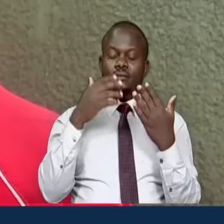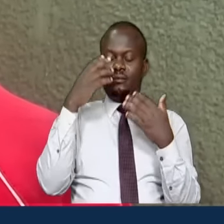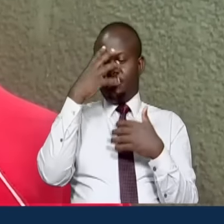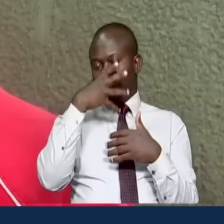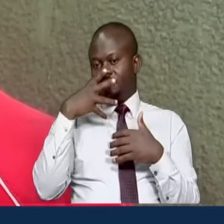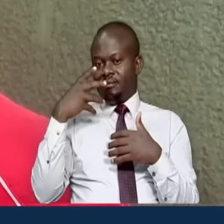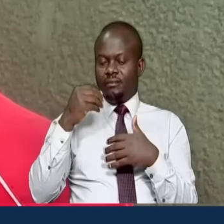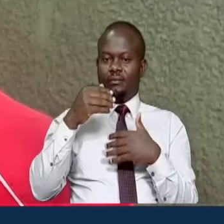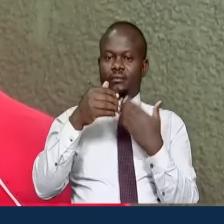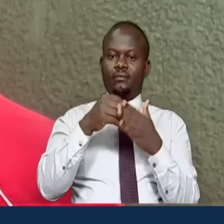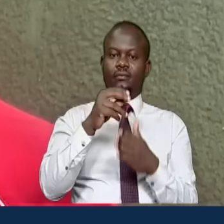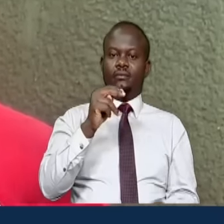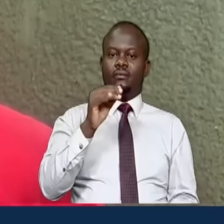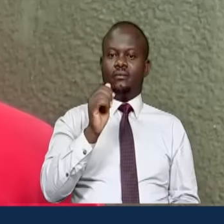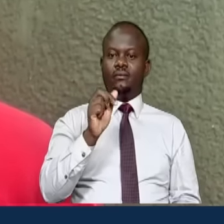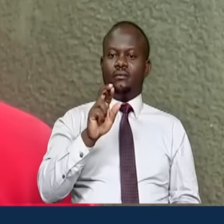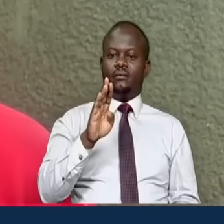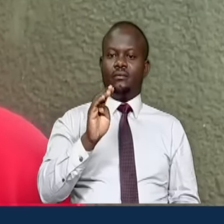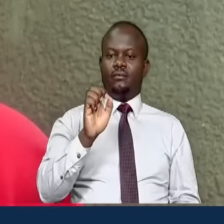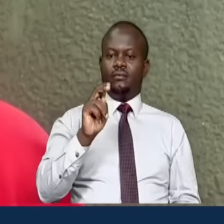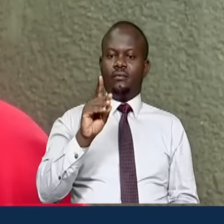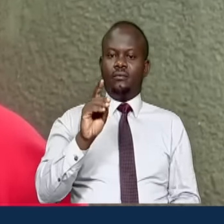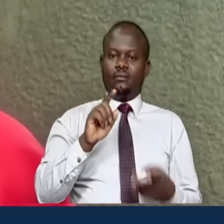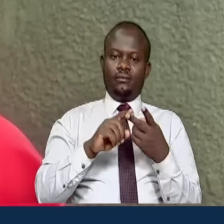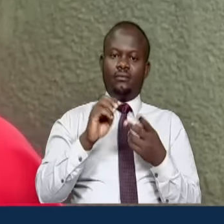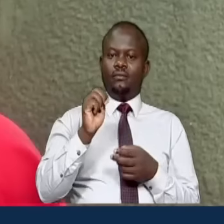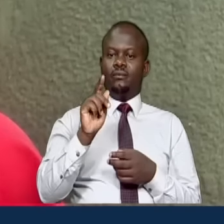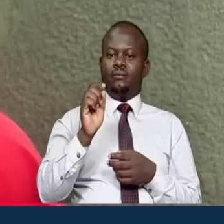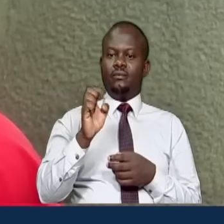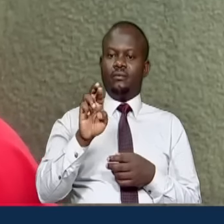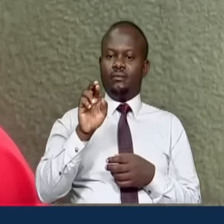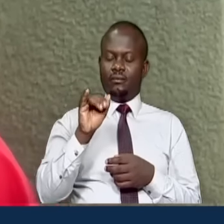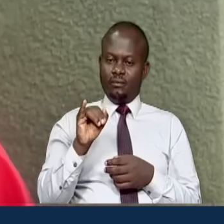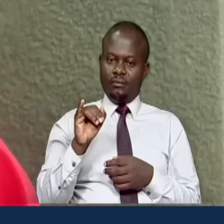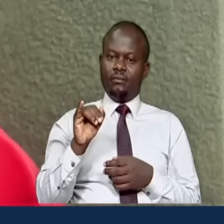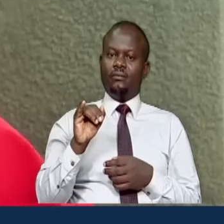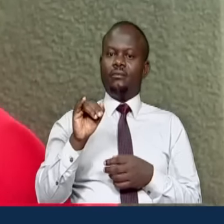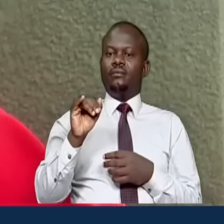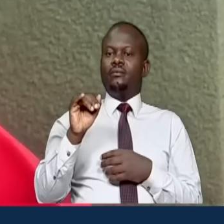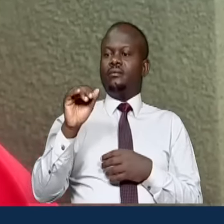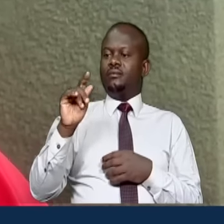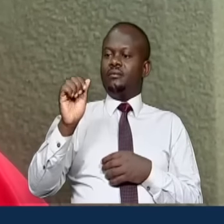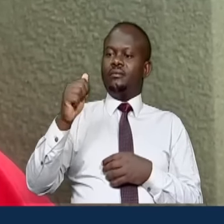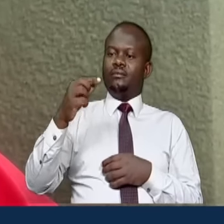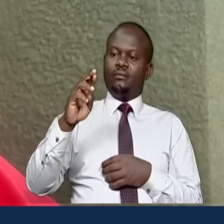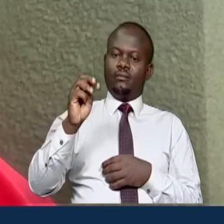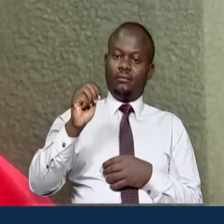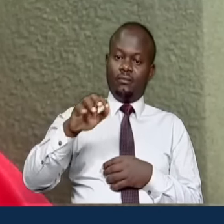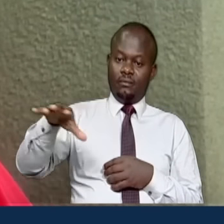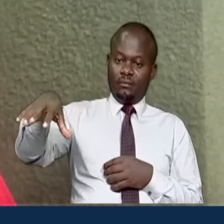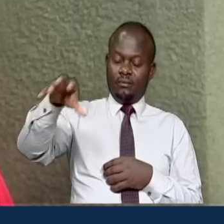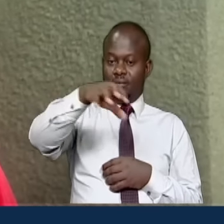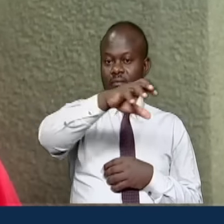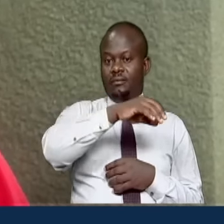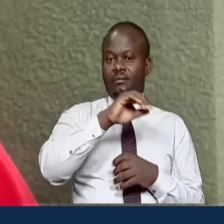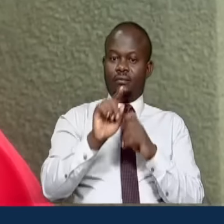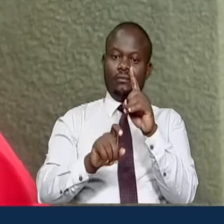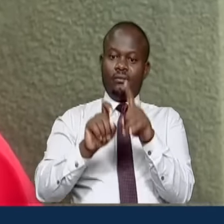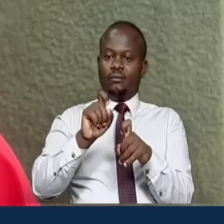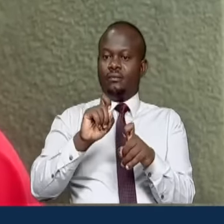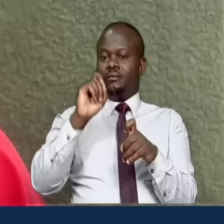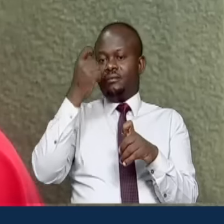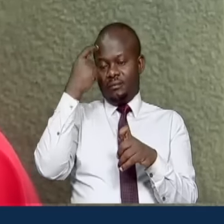wa Nyarubande, mutugudu wa Mucheri, akagarama tuhana imbibi. Abano hano hari site ya y'ibizamini